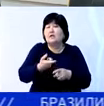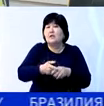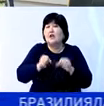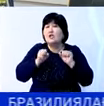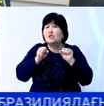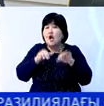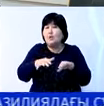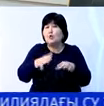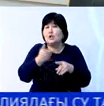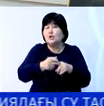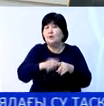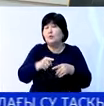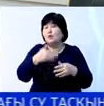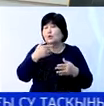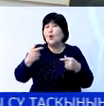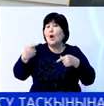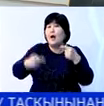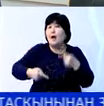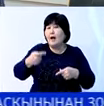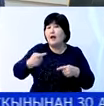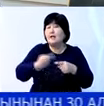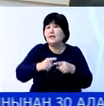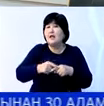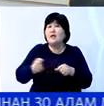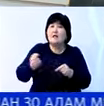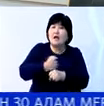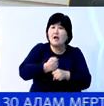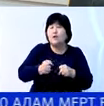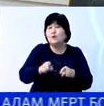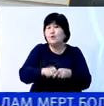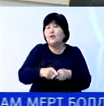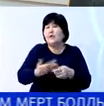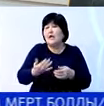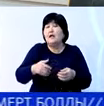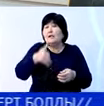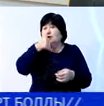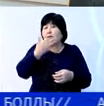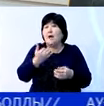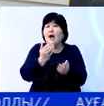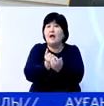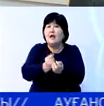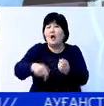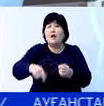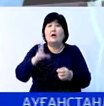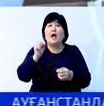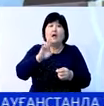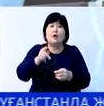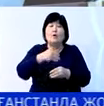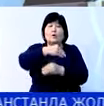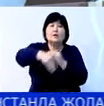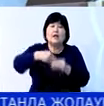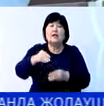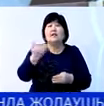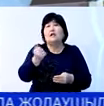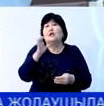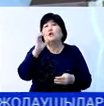жасап, соңғының қарсыласуына шама келтірмей аяқ қолдарын скотч жапсырмасымен байлап тастап, сейфтің кілтін тауып